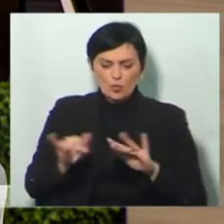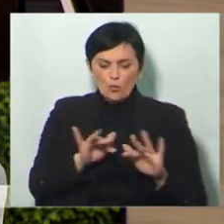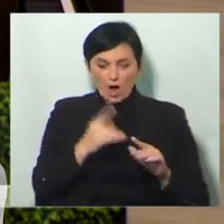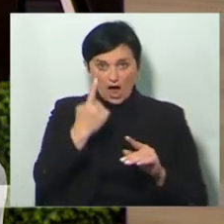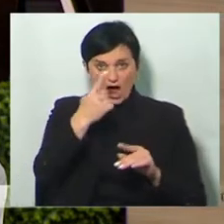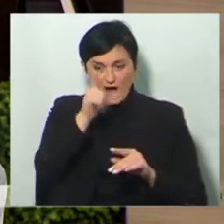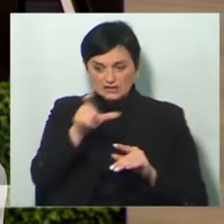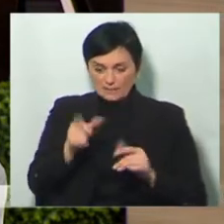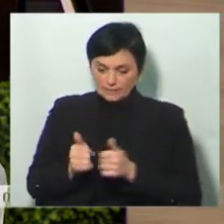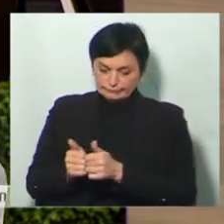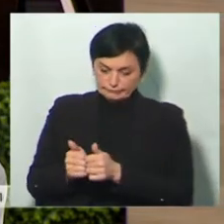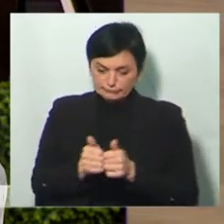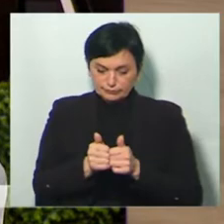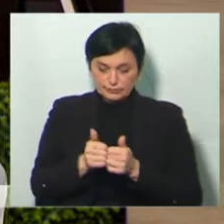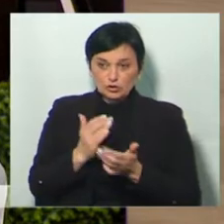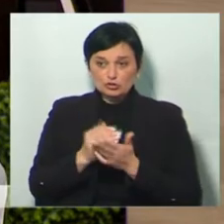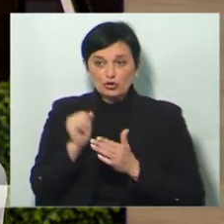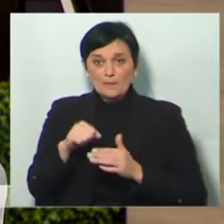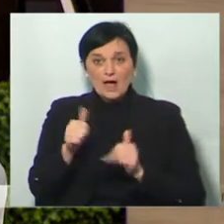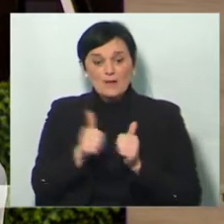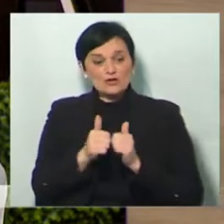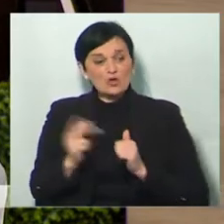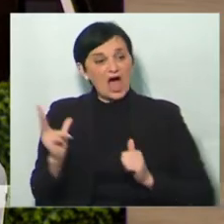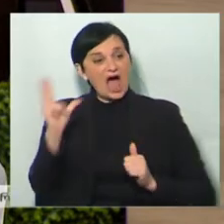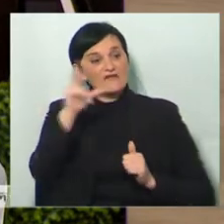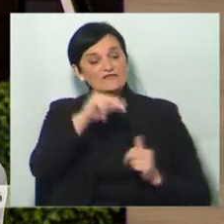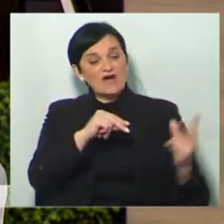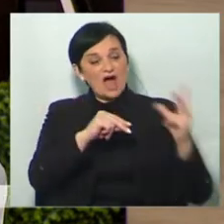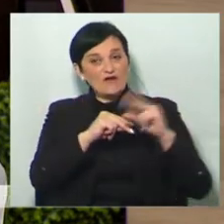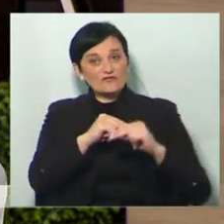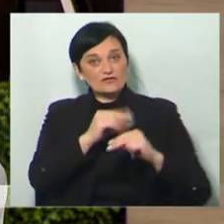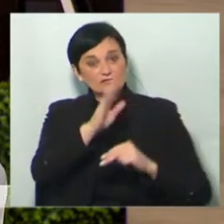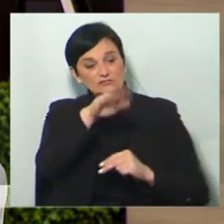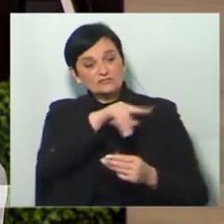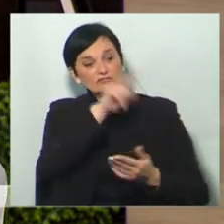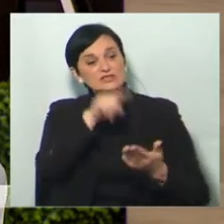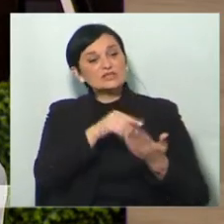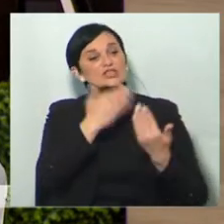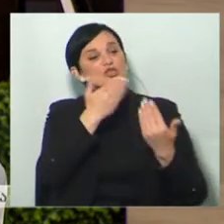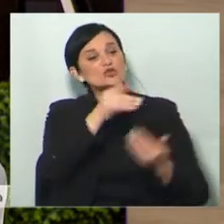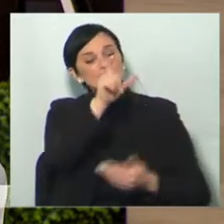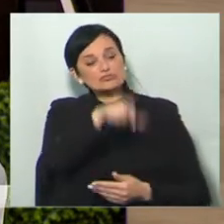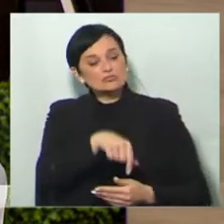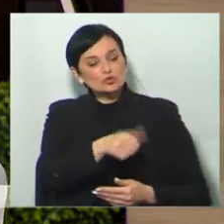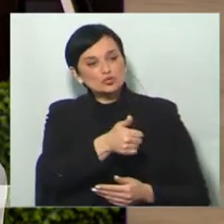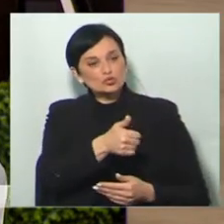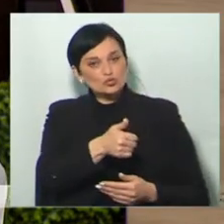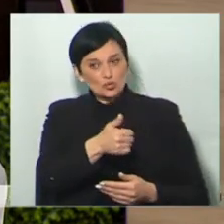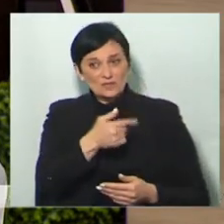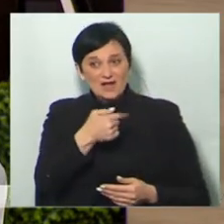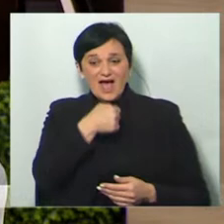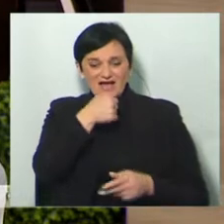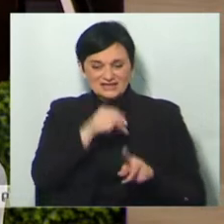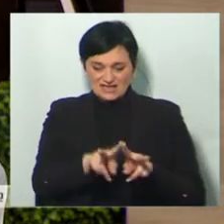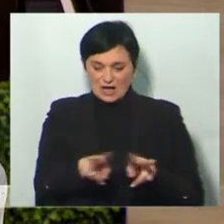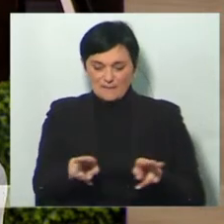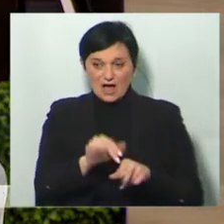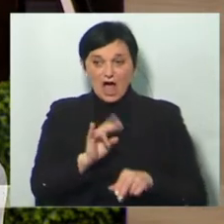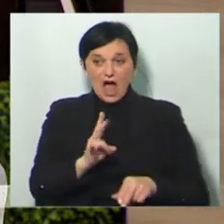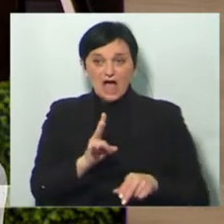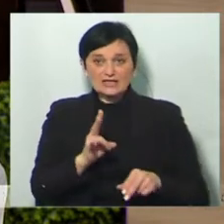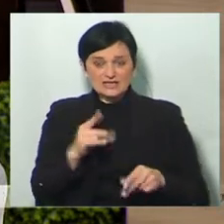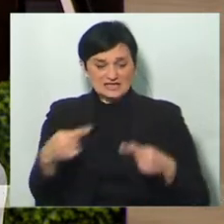მოძრაობენ ადამიანები და შეიძლება გადაზახოს მეზობელმა და იკითხოს თავის მეზობელი, თავისივე ასაკის ადამიანი, ან